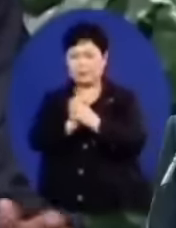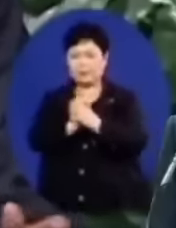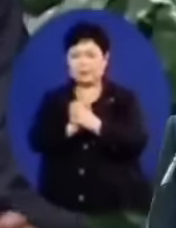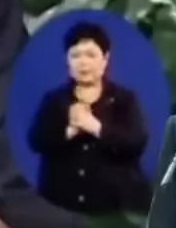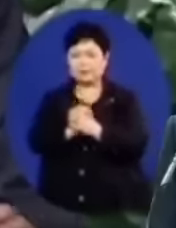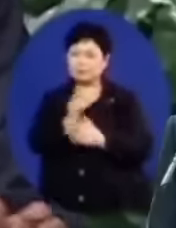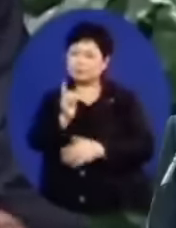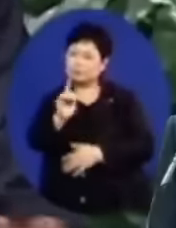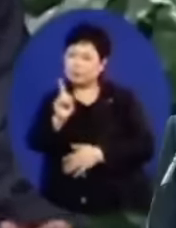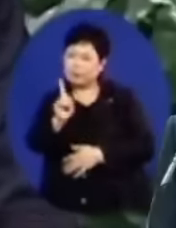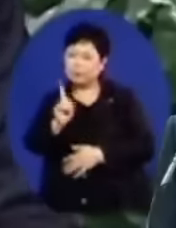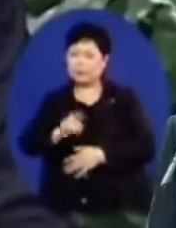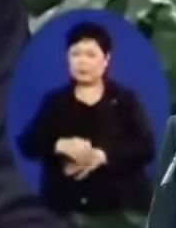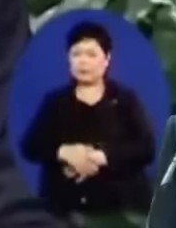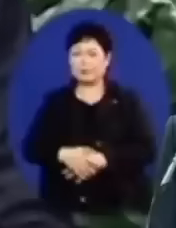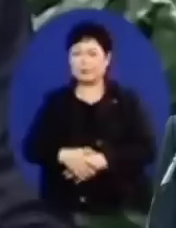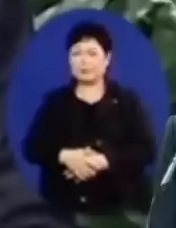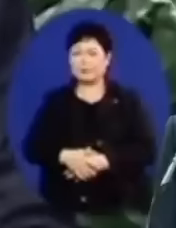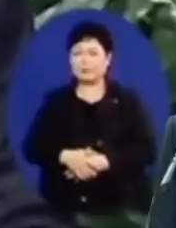뭐